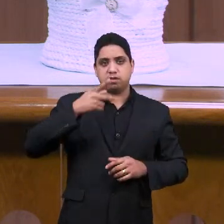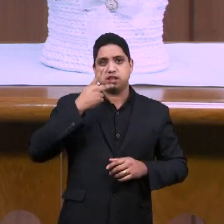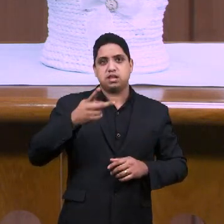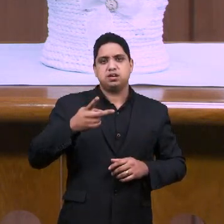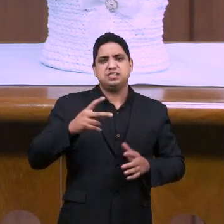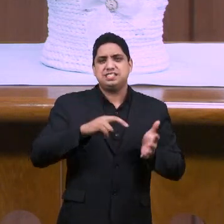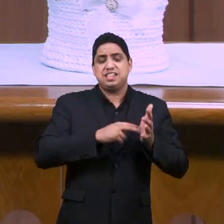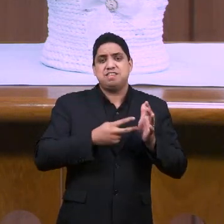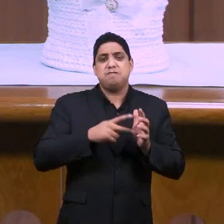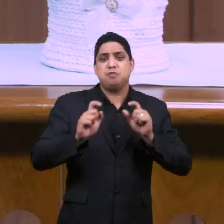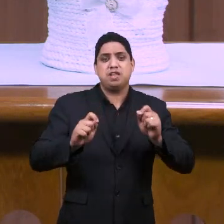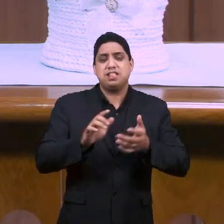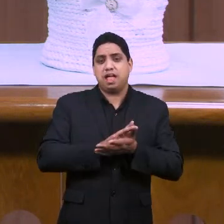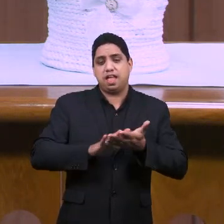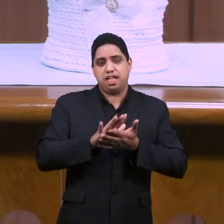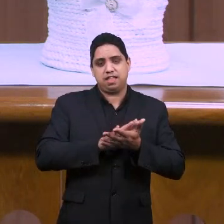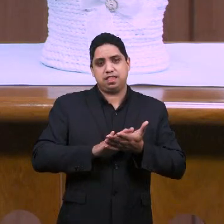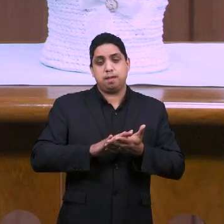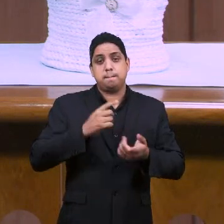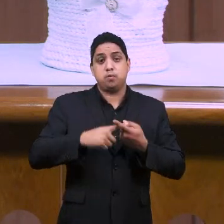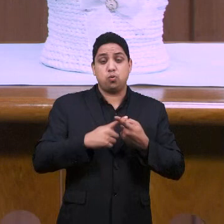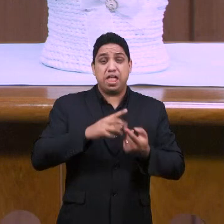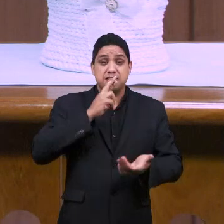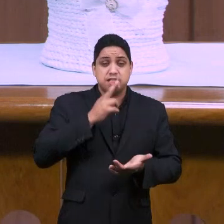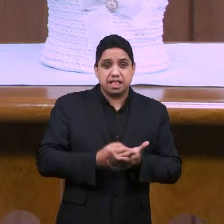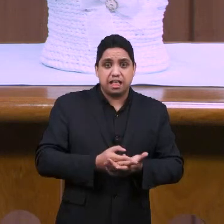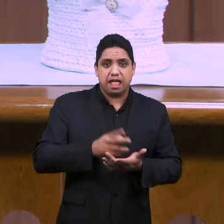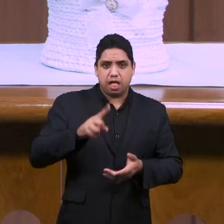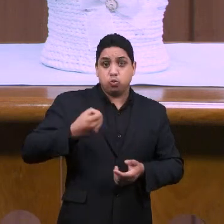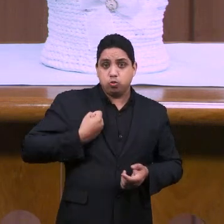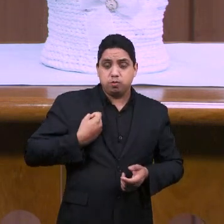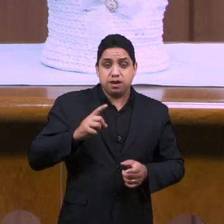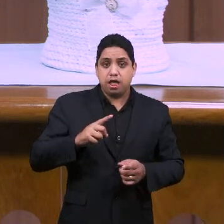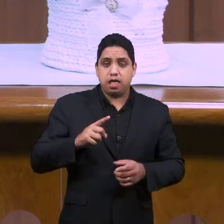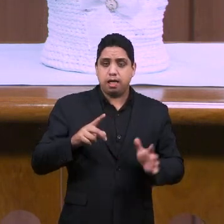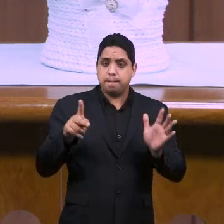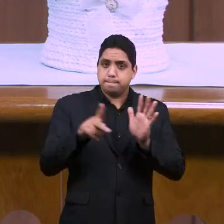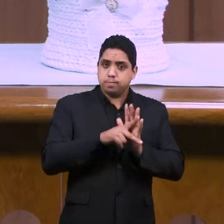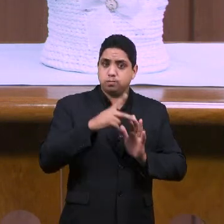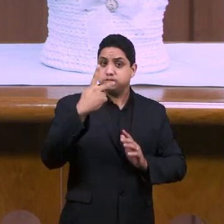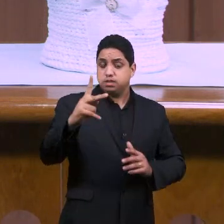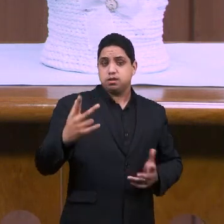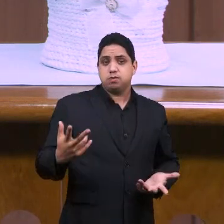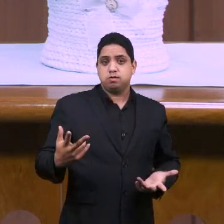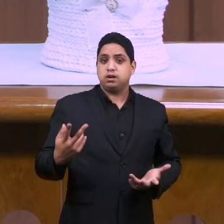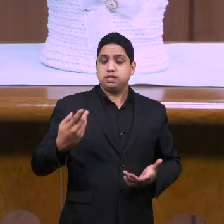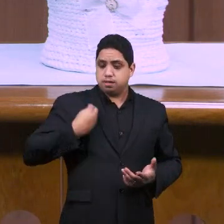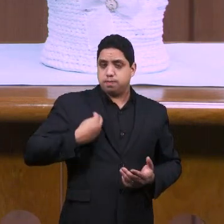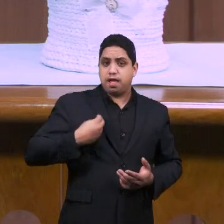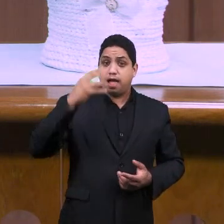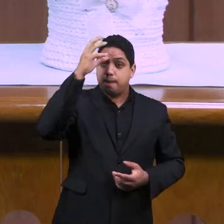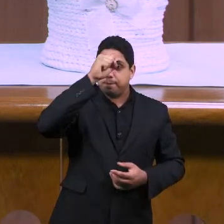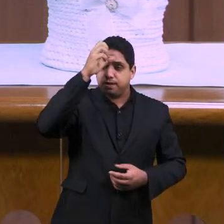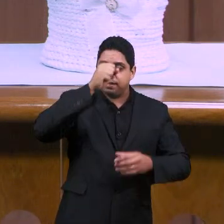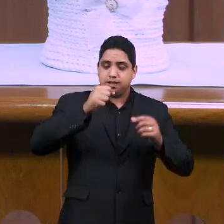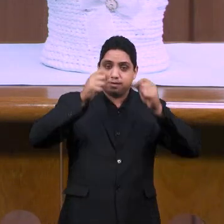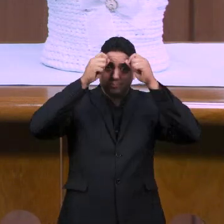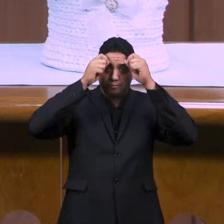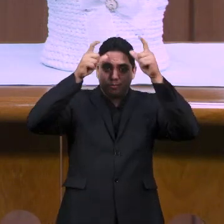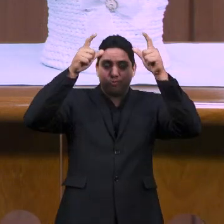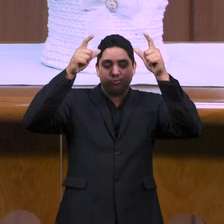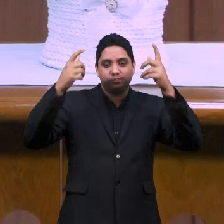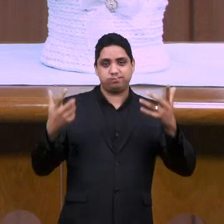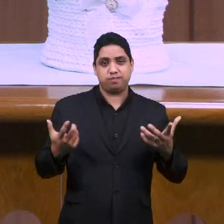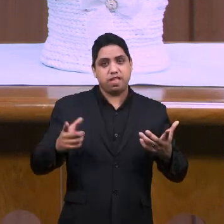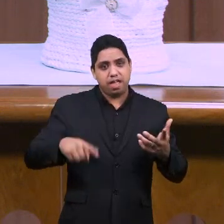ici, cela ne veut rien dire parce que le bénéfice, ce n'est pas dans le nombre. Le bénéfice, c'est pour vous. Vous participez,